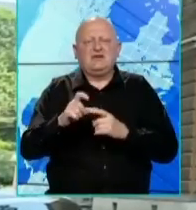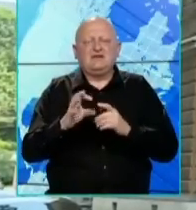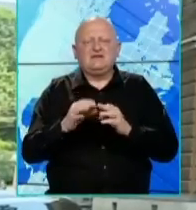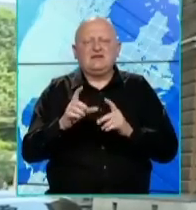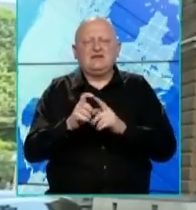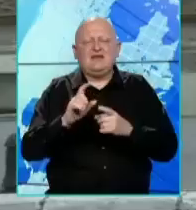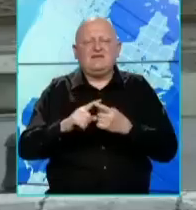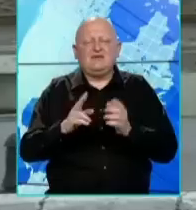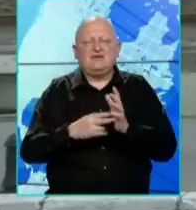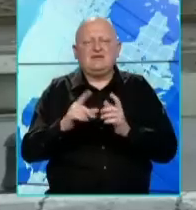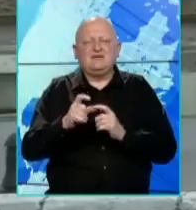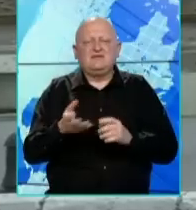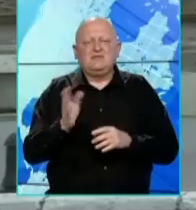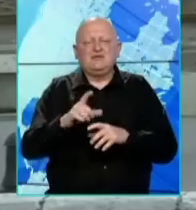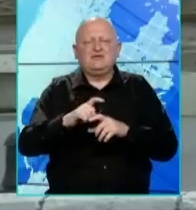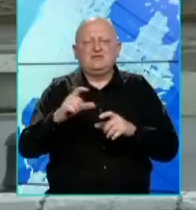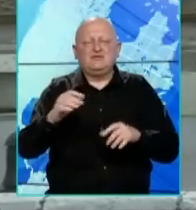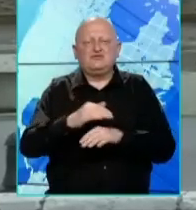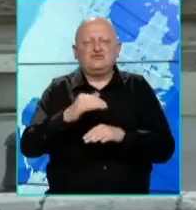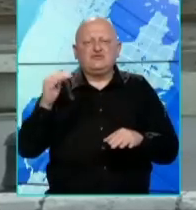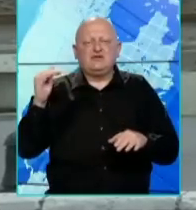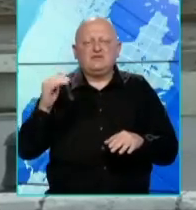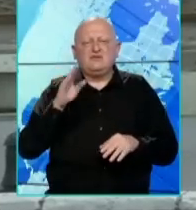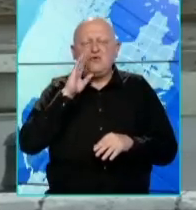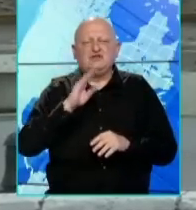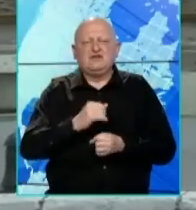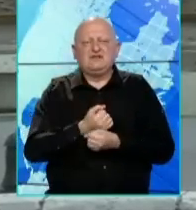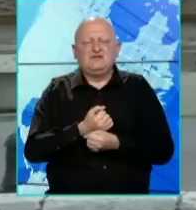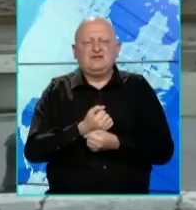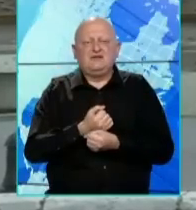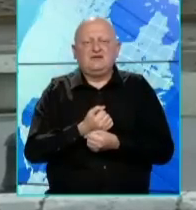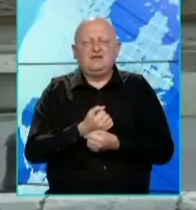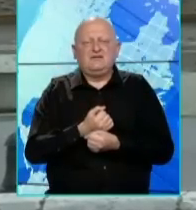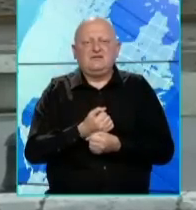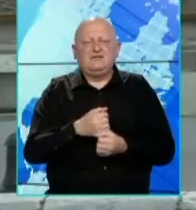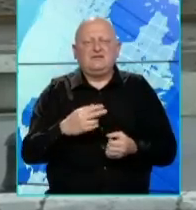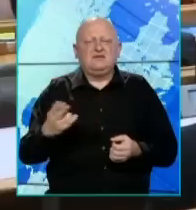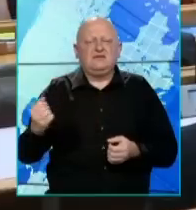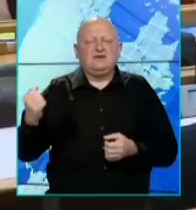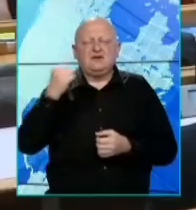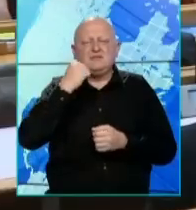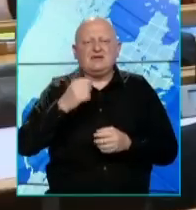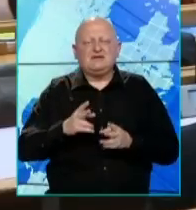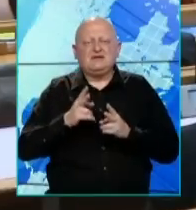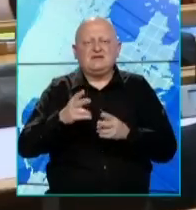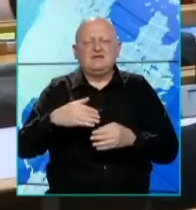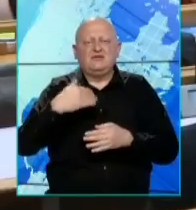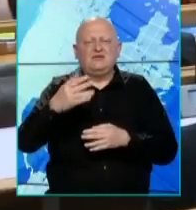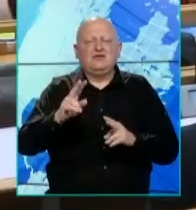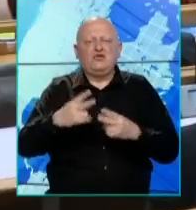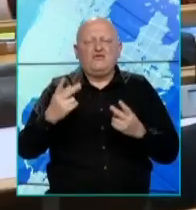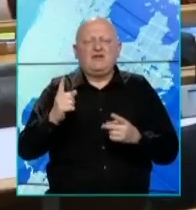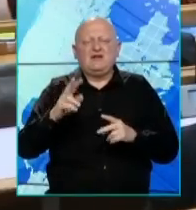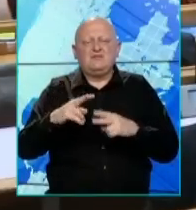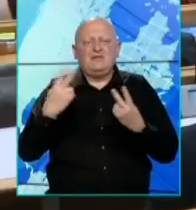SDA, DF-a, NES-a, predstavničkog doma Parlamentarne skupštine Bosne i Hercegovine. Kriminalizacija klevete najviše se odnosi na novinare